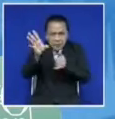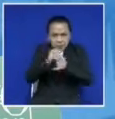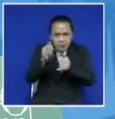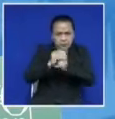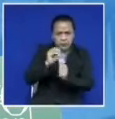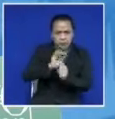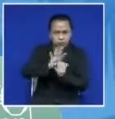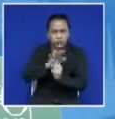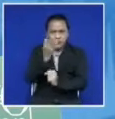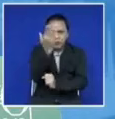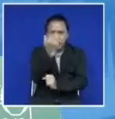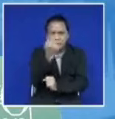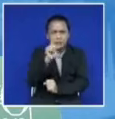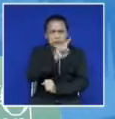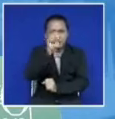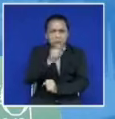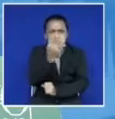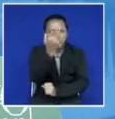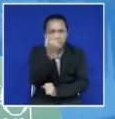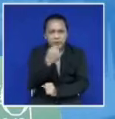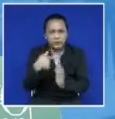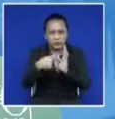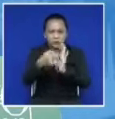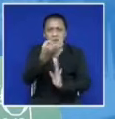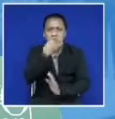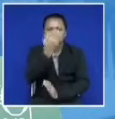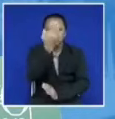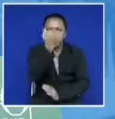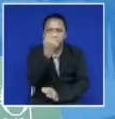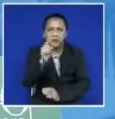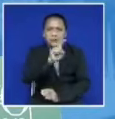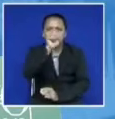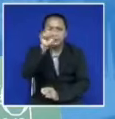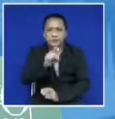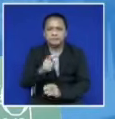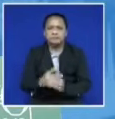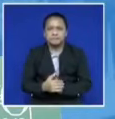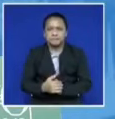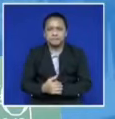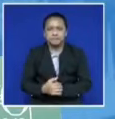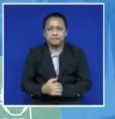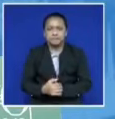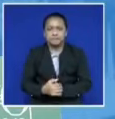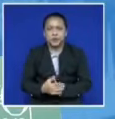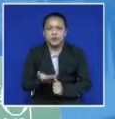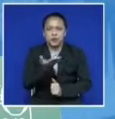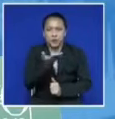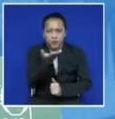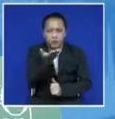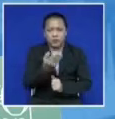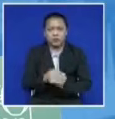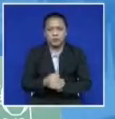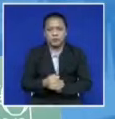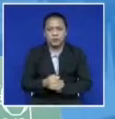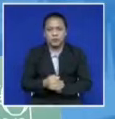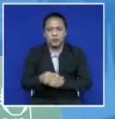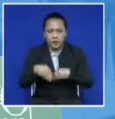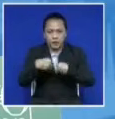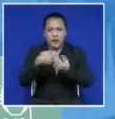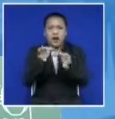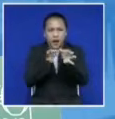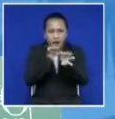นะครับที่จังหวัดสมุทรสาครนะครับก็จะขออนุญาตนะครับทำความเข้าใ